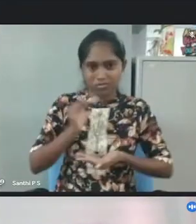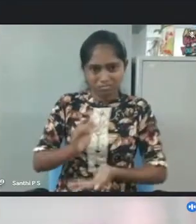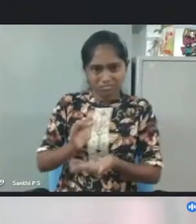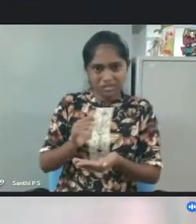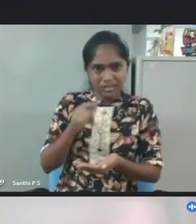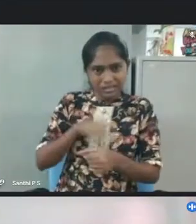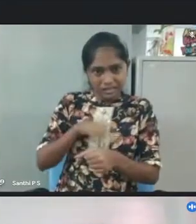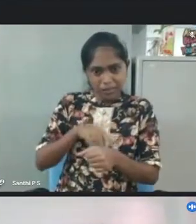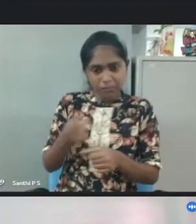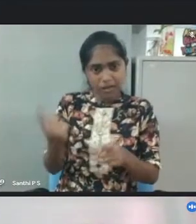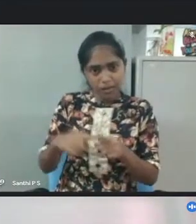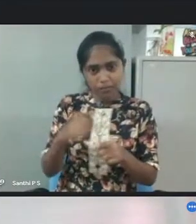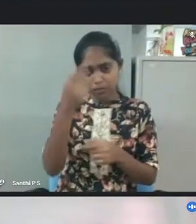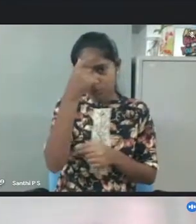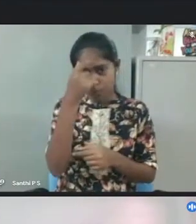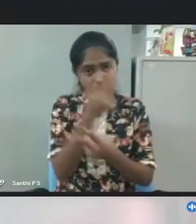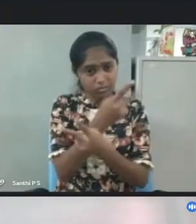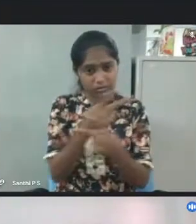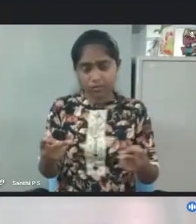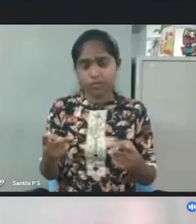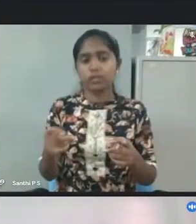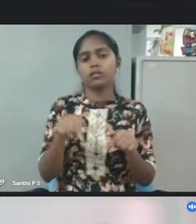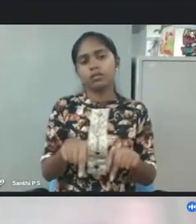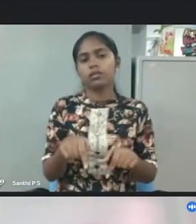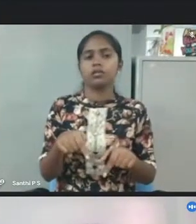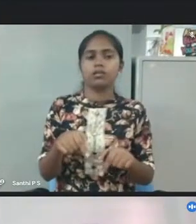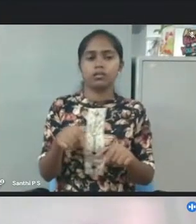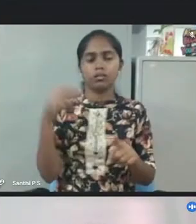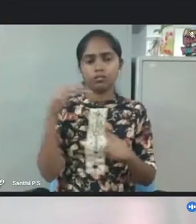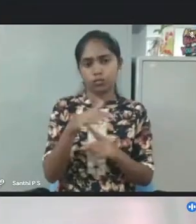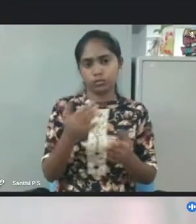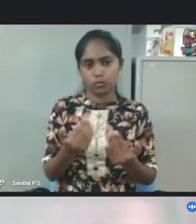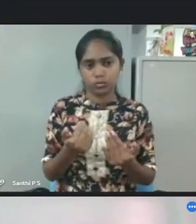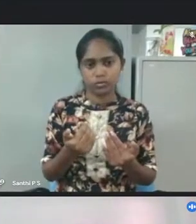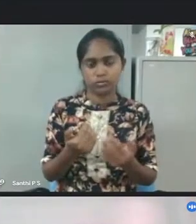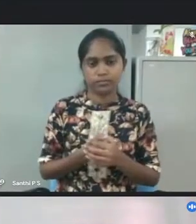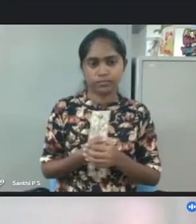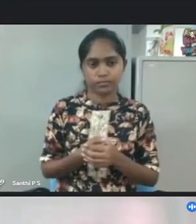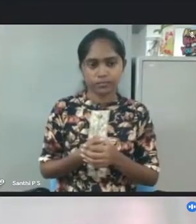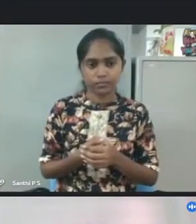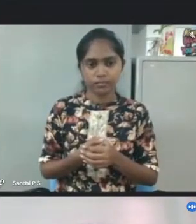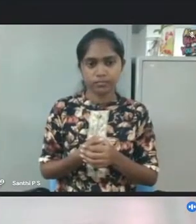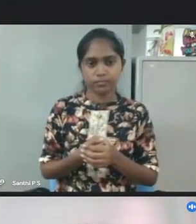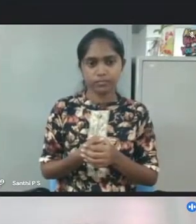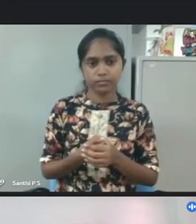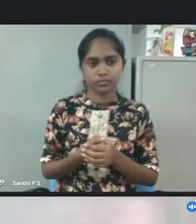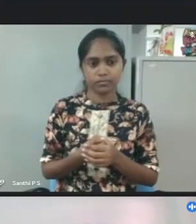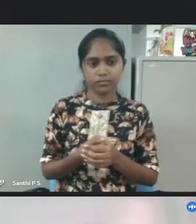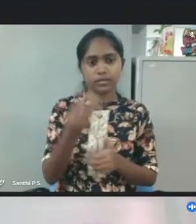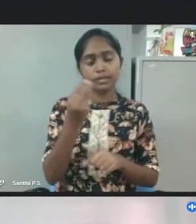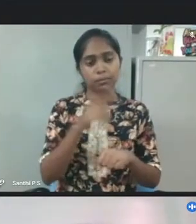പ്രസവ സമയത്തിലുള്ള സങ്കീർണതകൾ, കൂടുതൽ നീണ്ടുപോകുന്ന പ്രസവം, ഇതെല്ലാം ചിലപ്പോൾ കാരണമായേക്കാം.